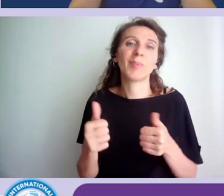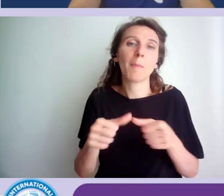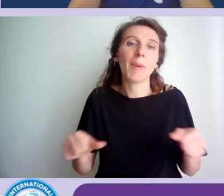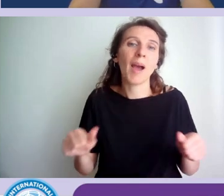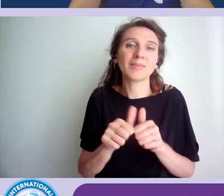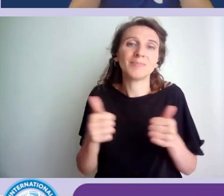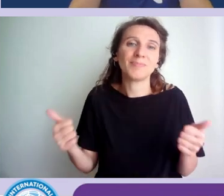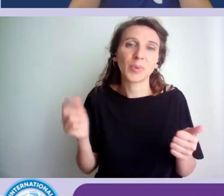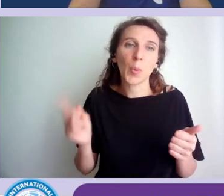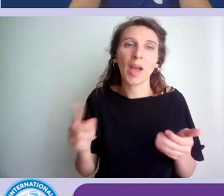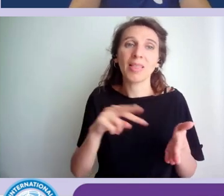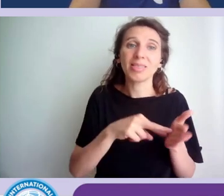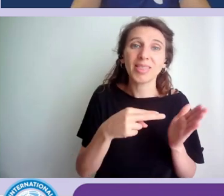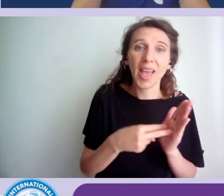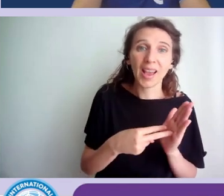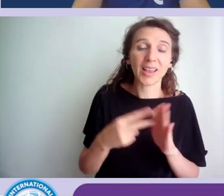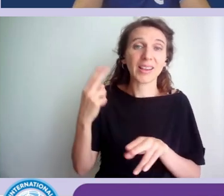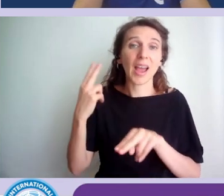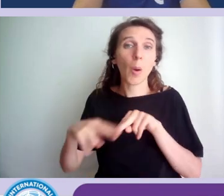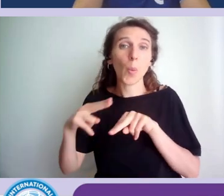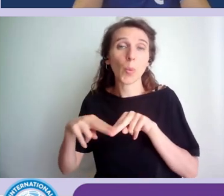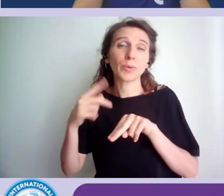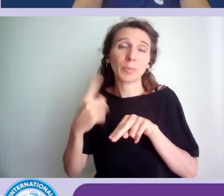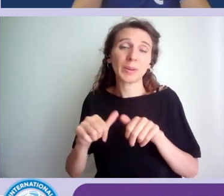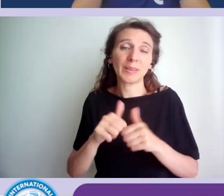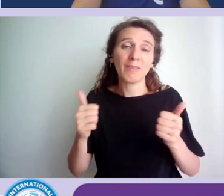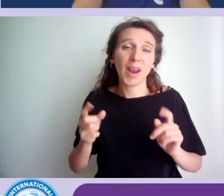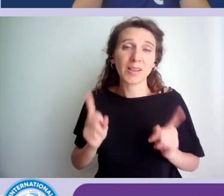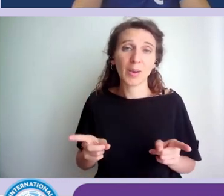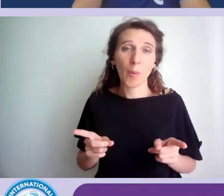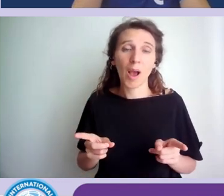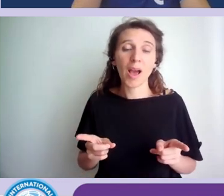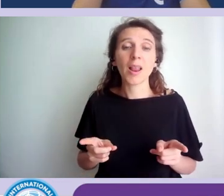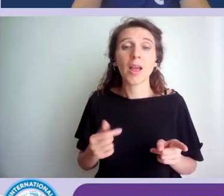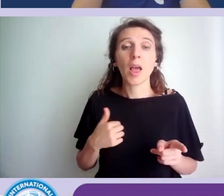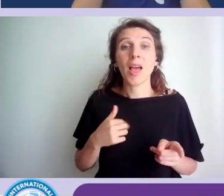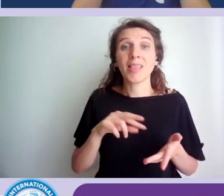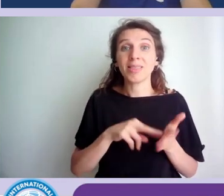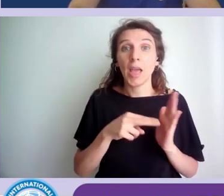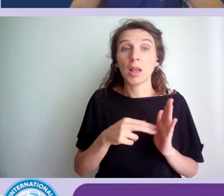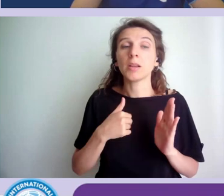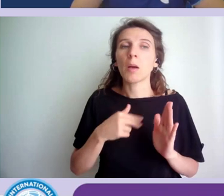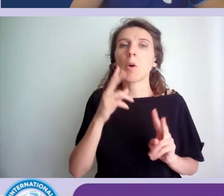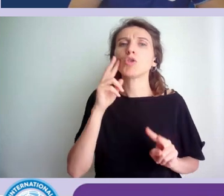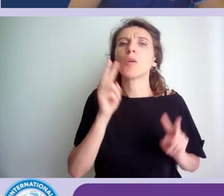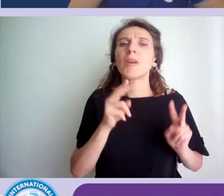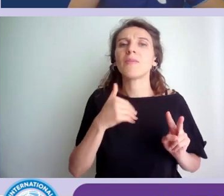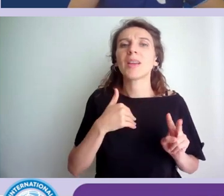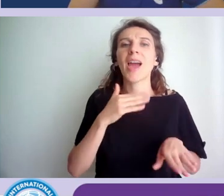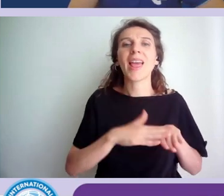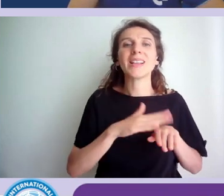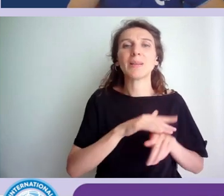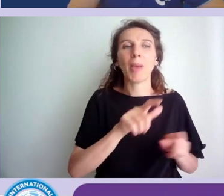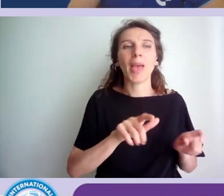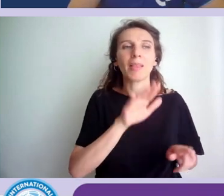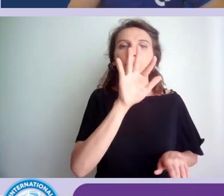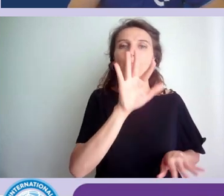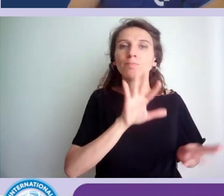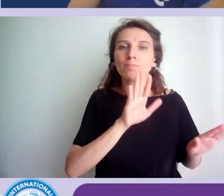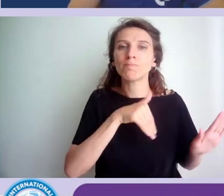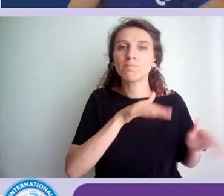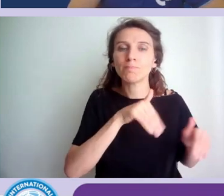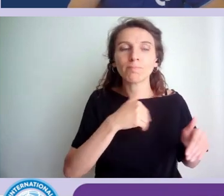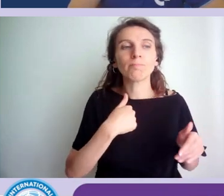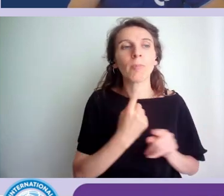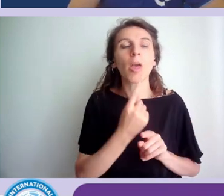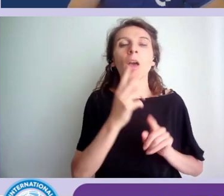sostanzialmente tra la parte tecnica e quella in uso è che la parte tecnica la posso verificare in maniera esperta verificando